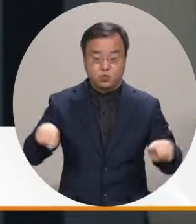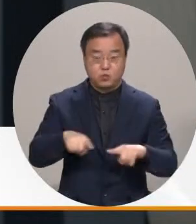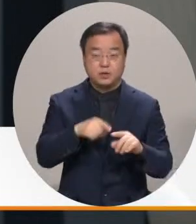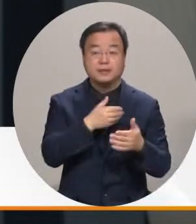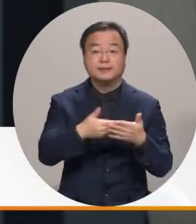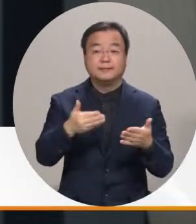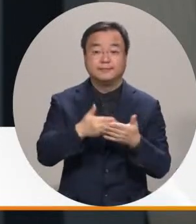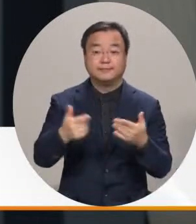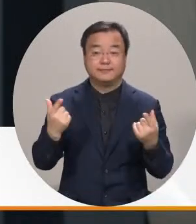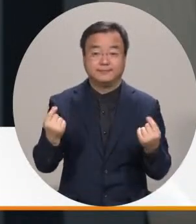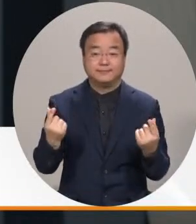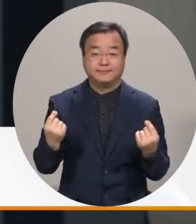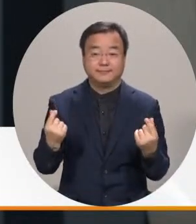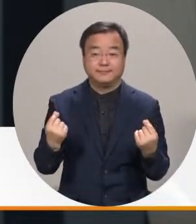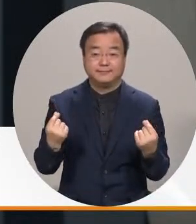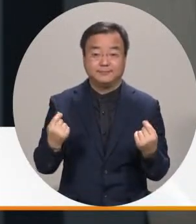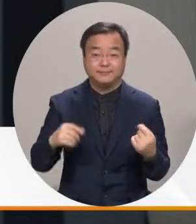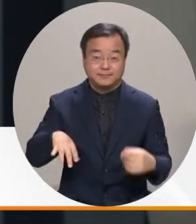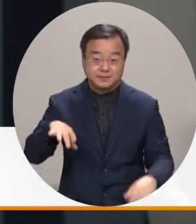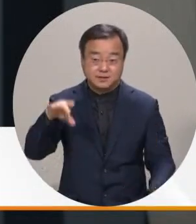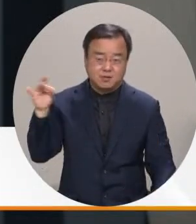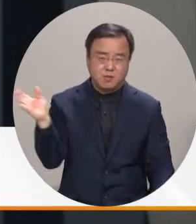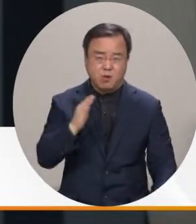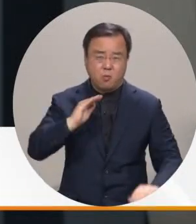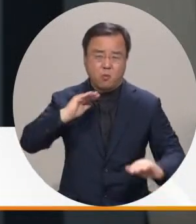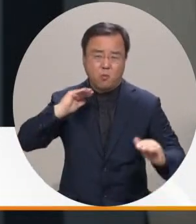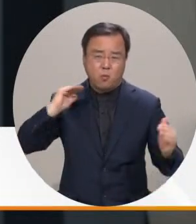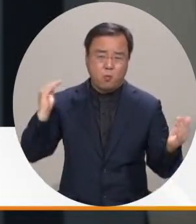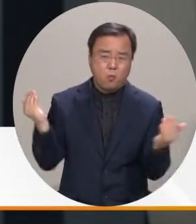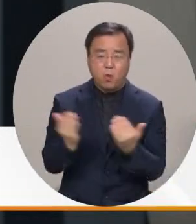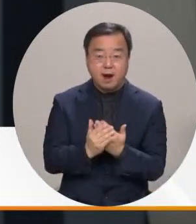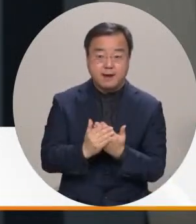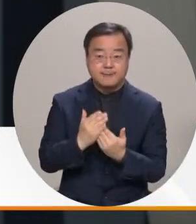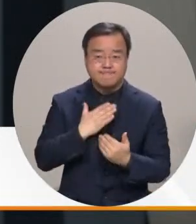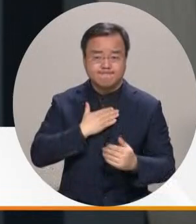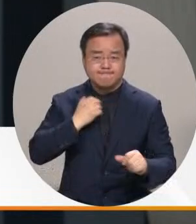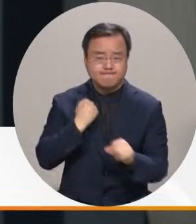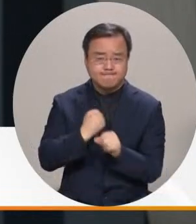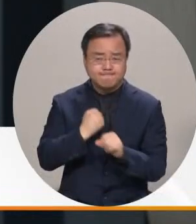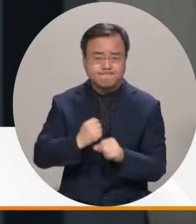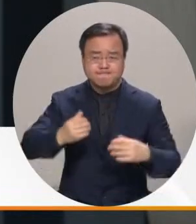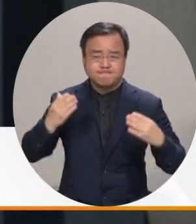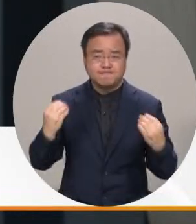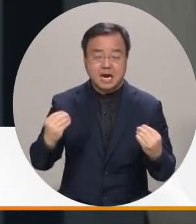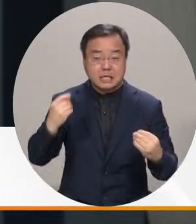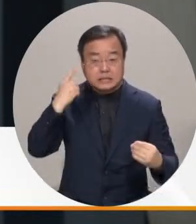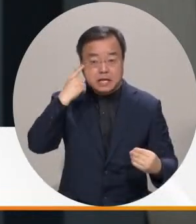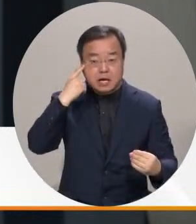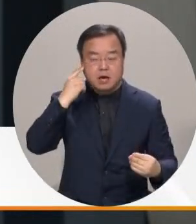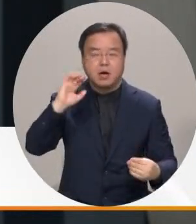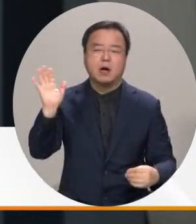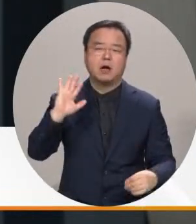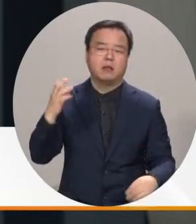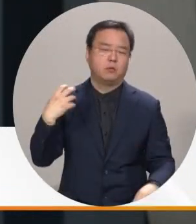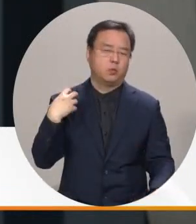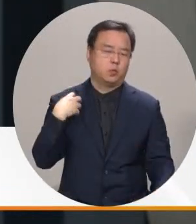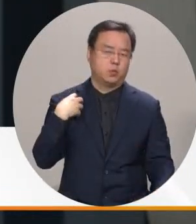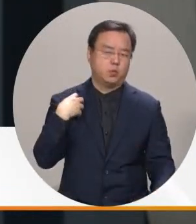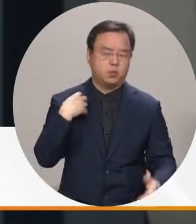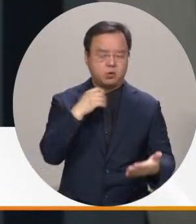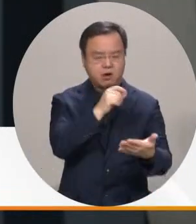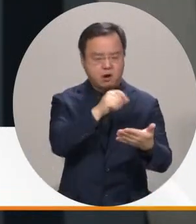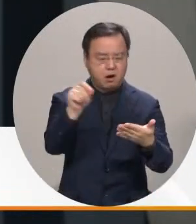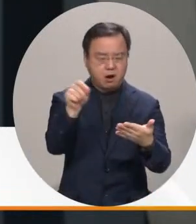같습니다 그래서 처음부터 완벽하게 내가 완성한 그림을 그릴 거야라고 하면요 부담스러워서 제대로